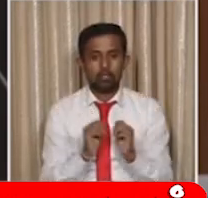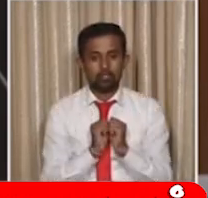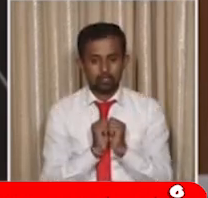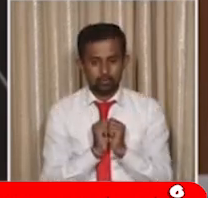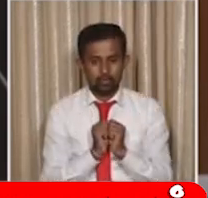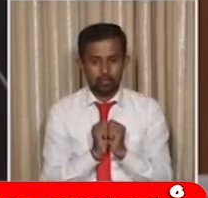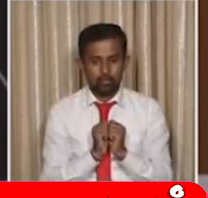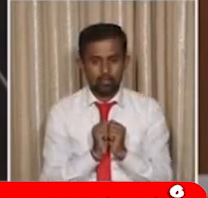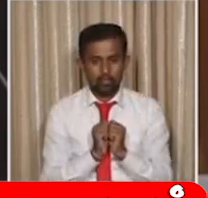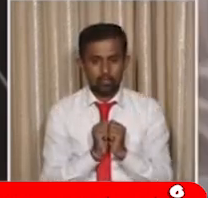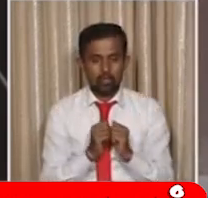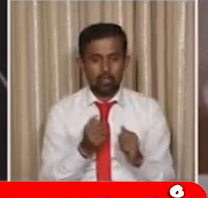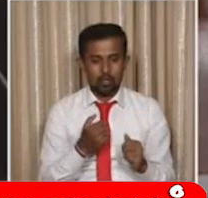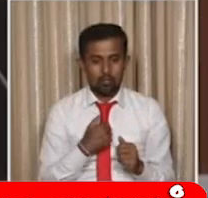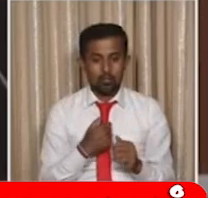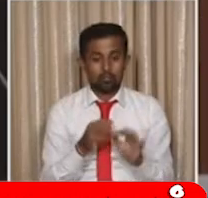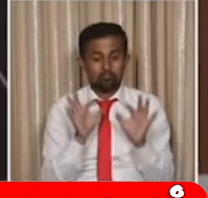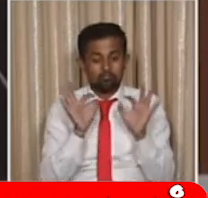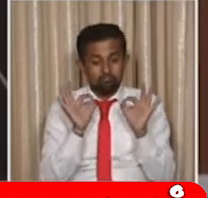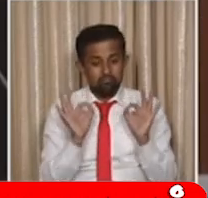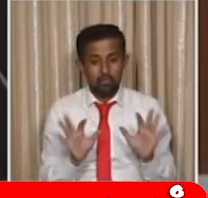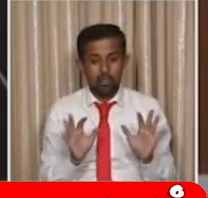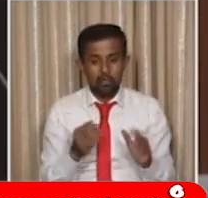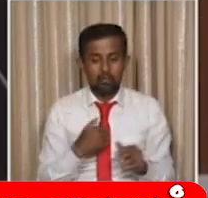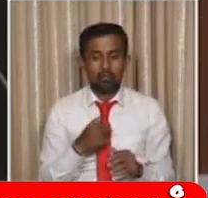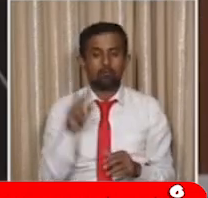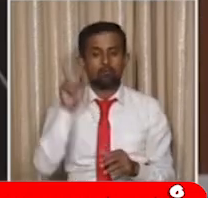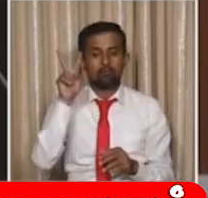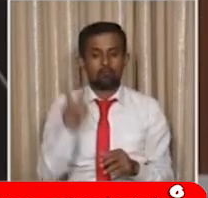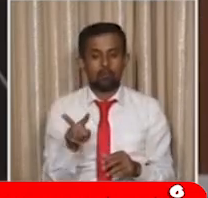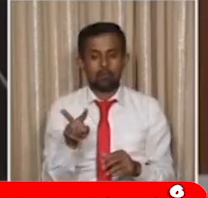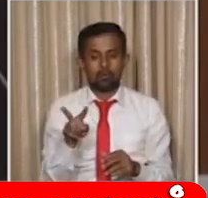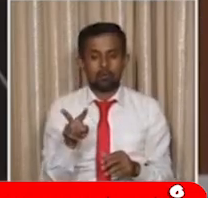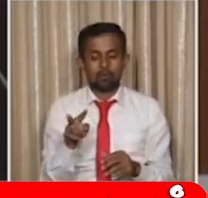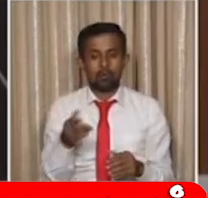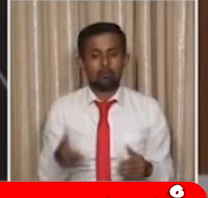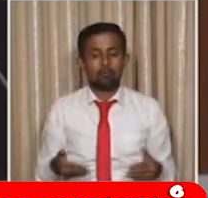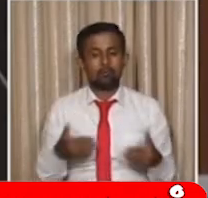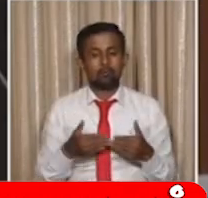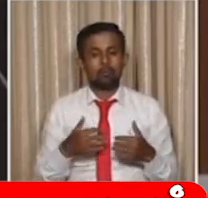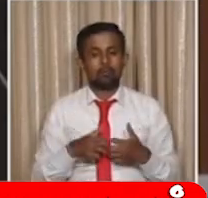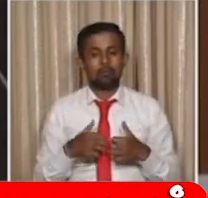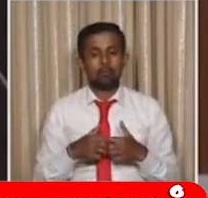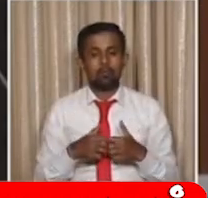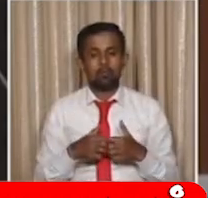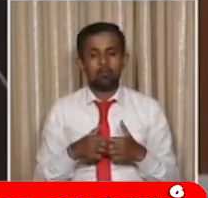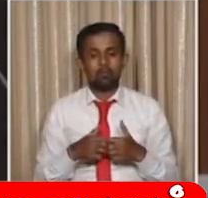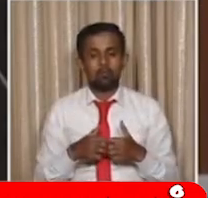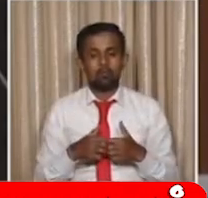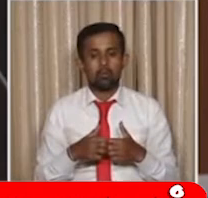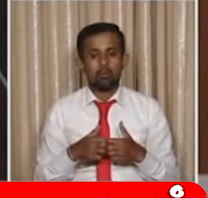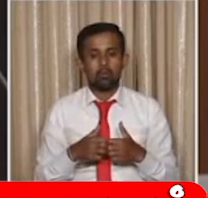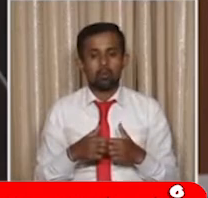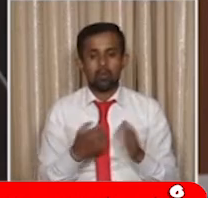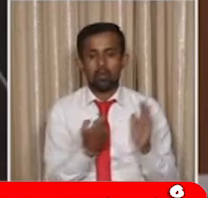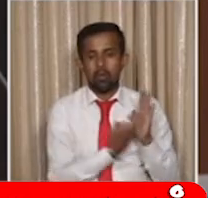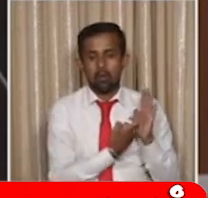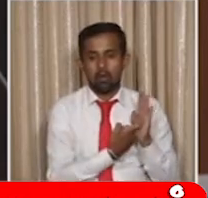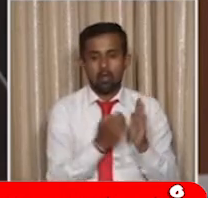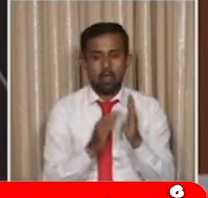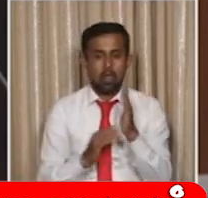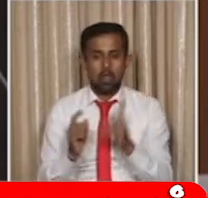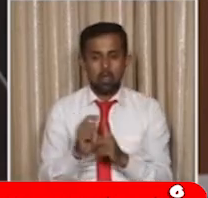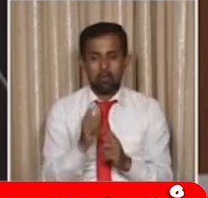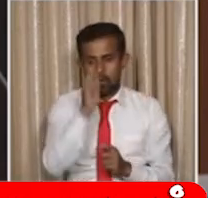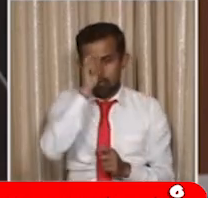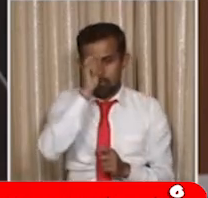பட் த க்வெஸ்சன் தட் அரைசஸ் இஸ் இன் அ மேட்டர் லைக் திஸ். ஆனரபிள் Rasamanikam raised this yesterday and I'm going to raise it